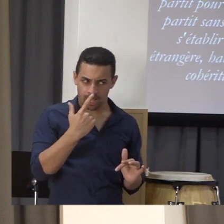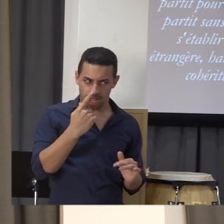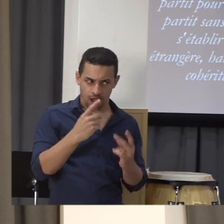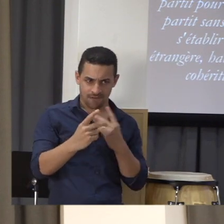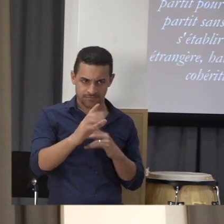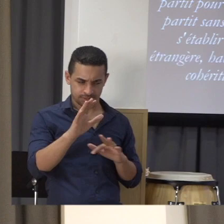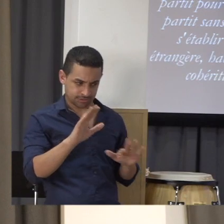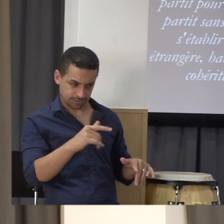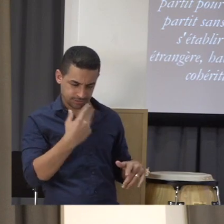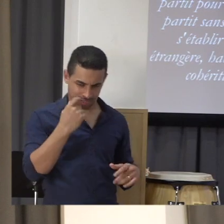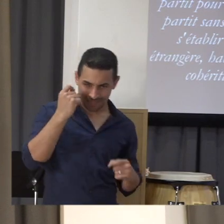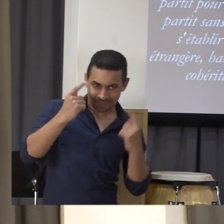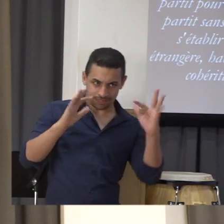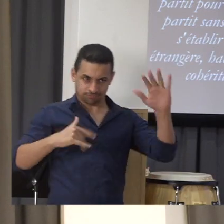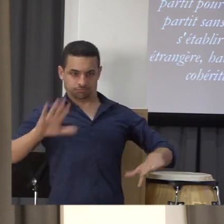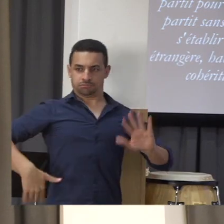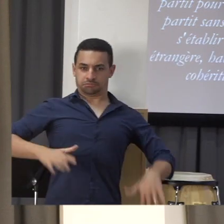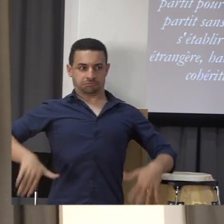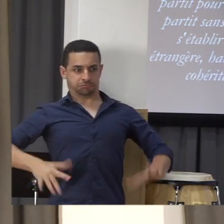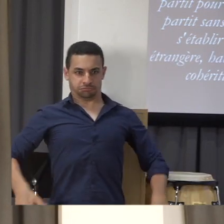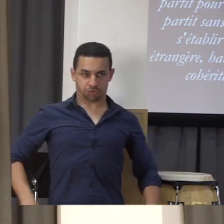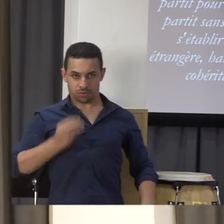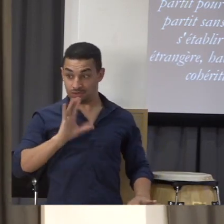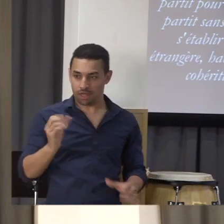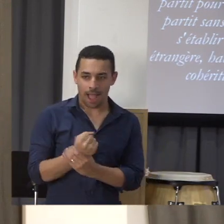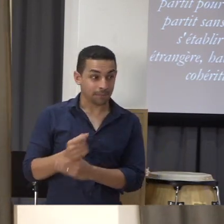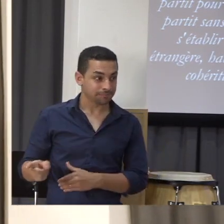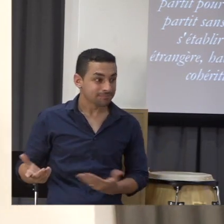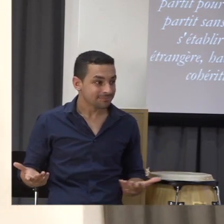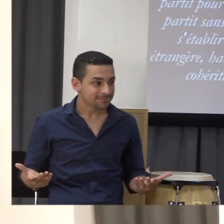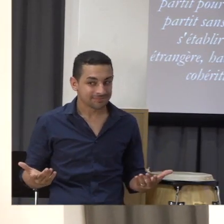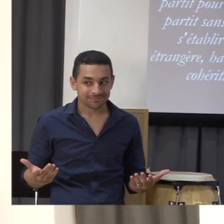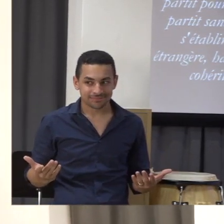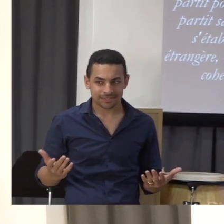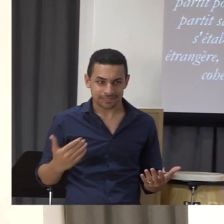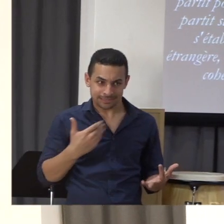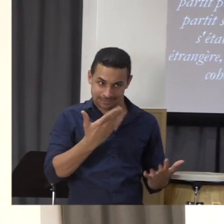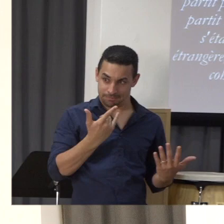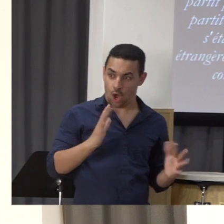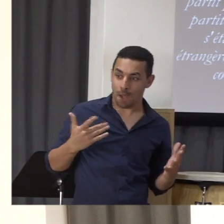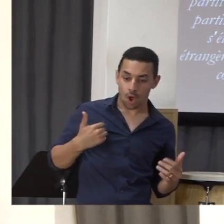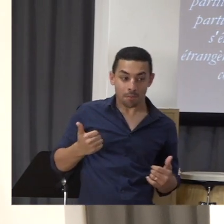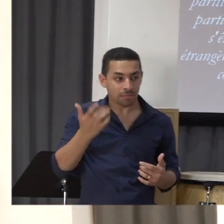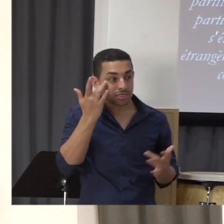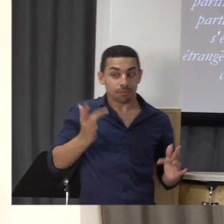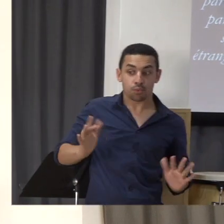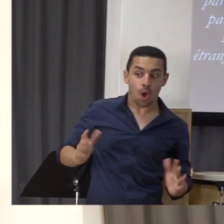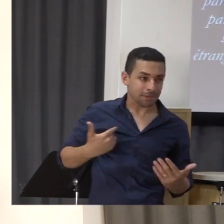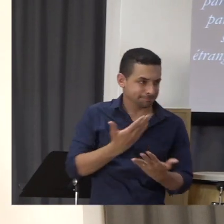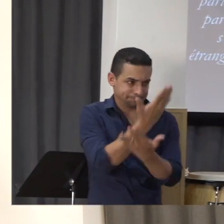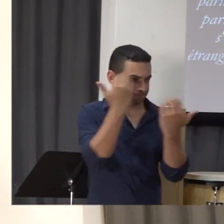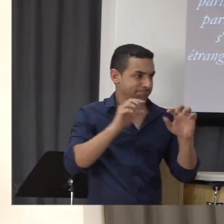ça commence à chercher des idées et des mots. Abraham, je ne sais pas comment il s'est débrouillé.